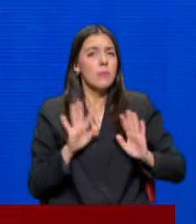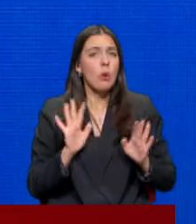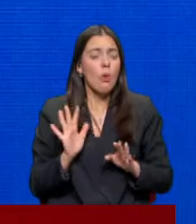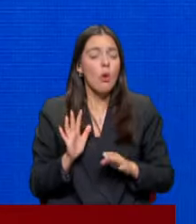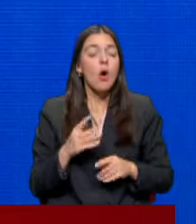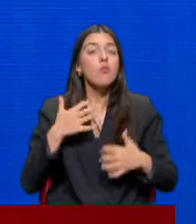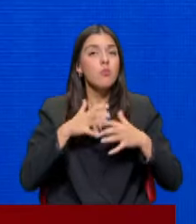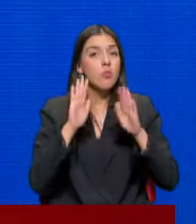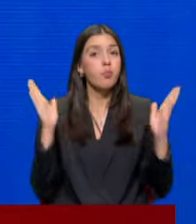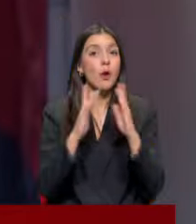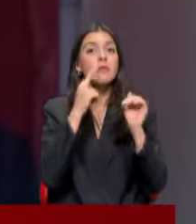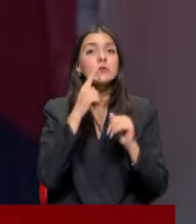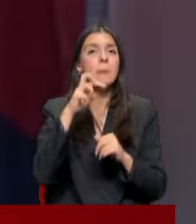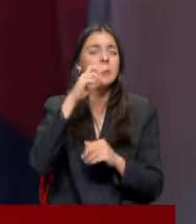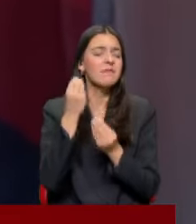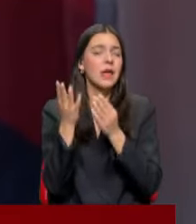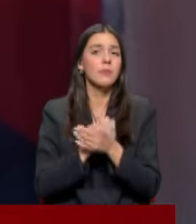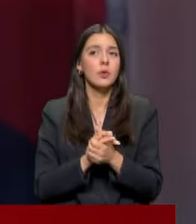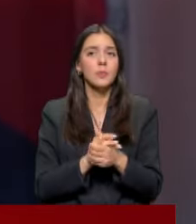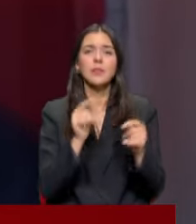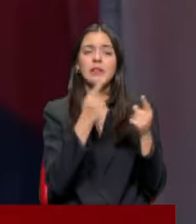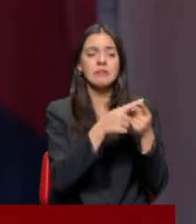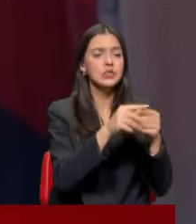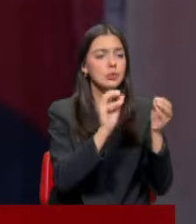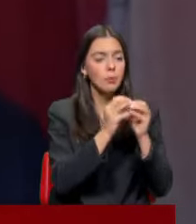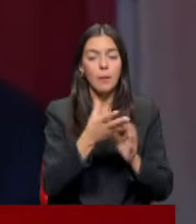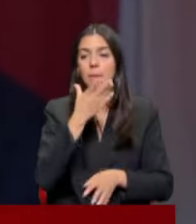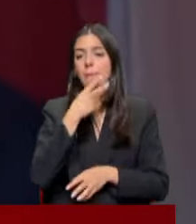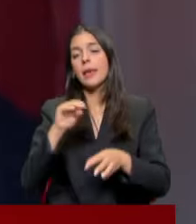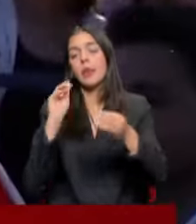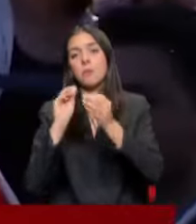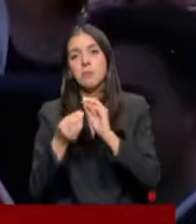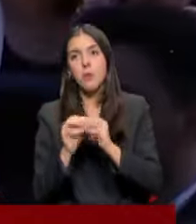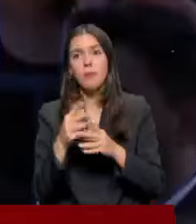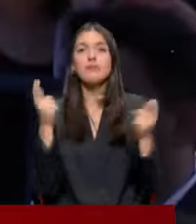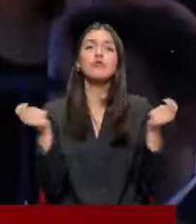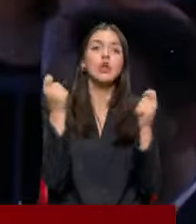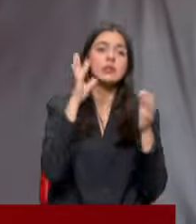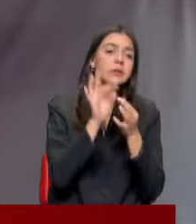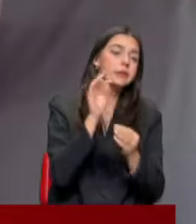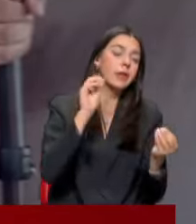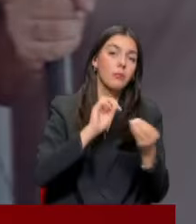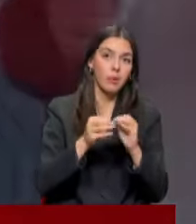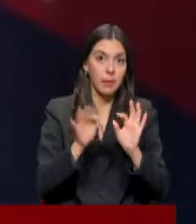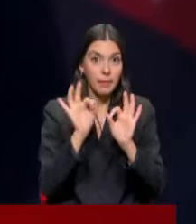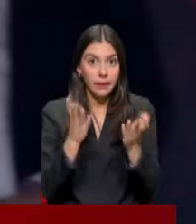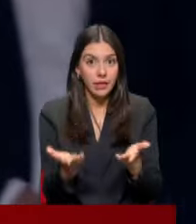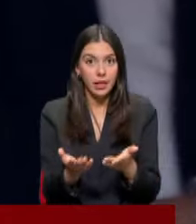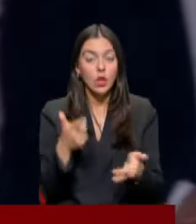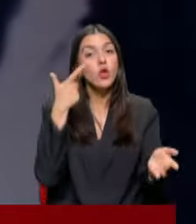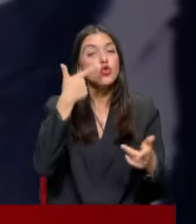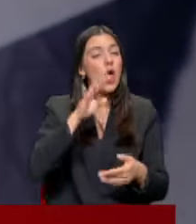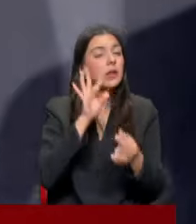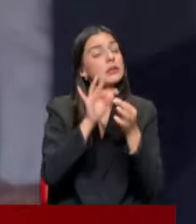Muhalefetin söylemlerine prim vermiyor. Fıstıkçı dertli, emekli dertli, çalışanlar dertli mi?